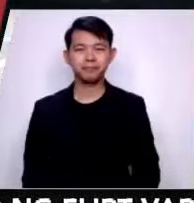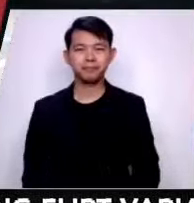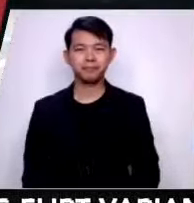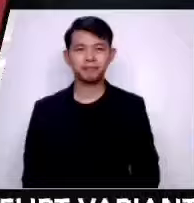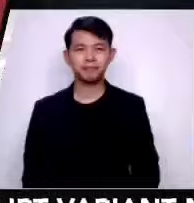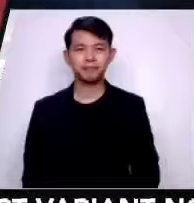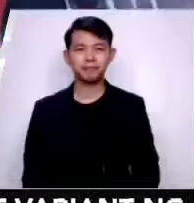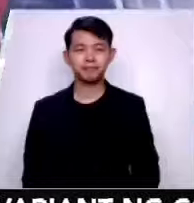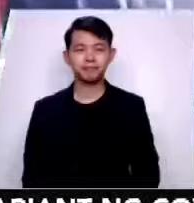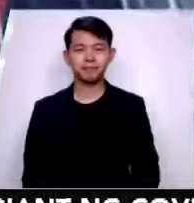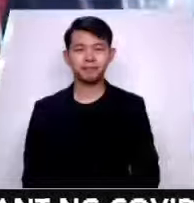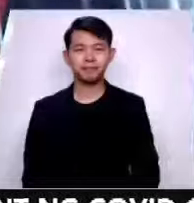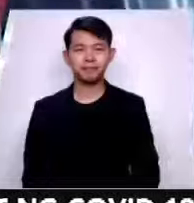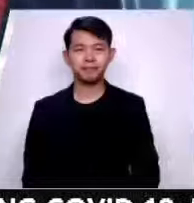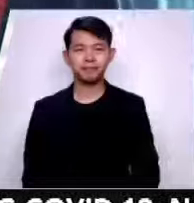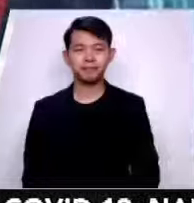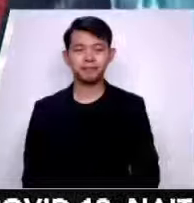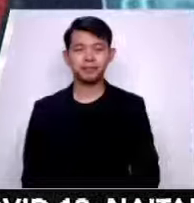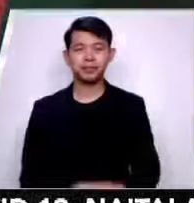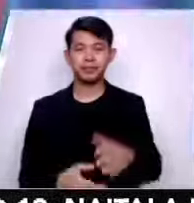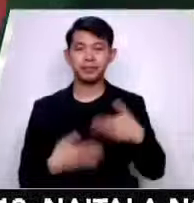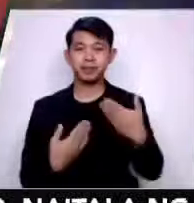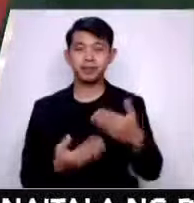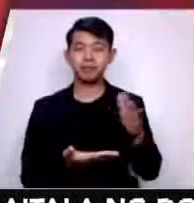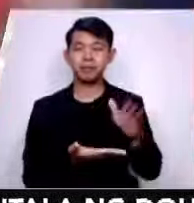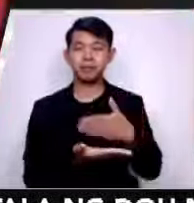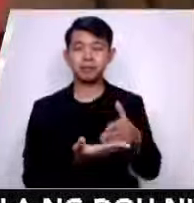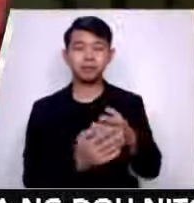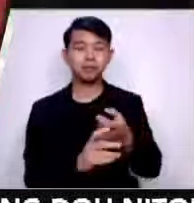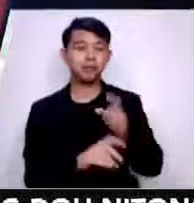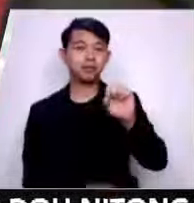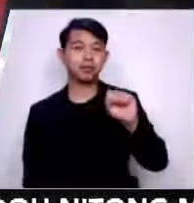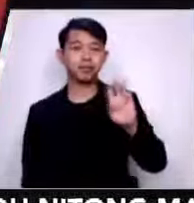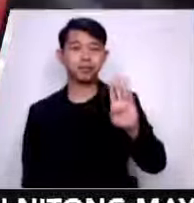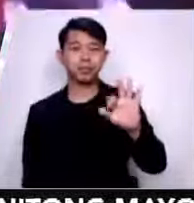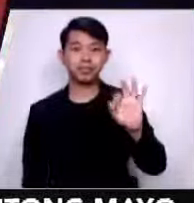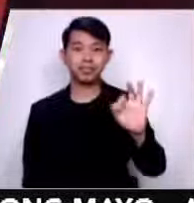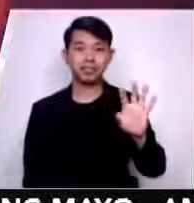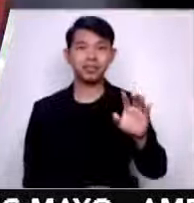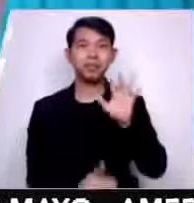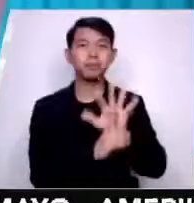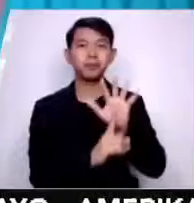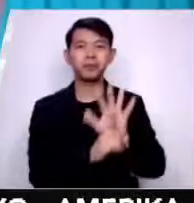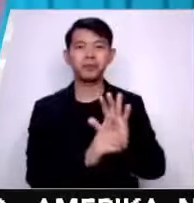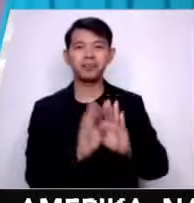Sumaya single ni Josh Cullen ng SB19, trending!